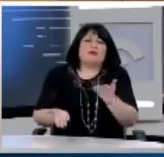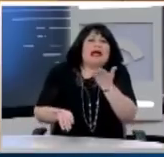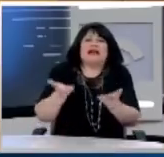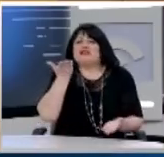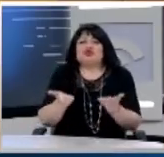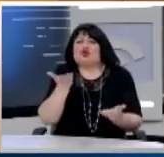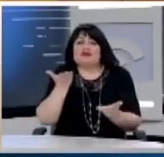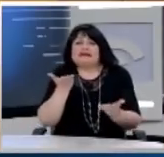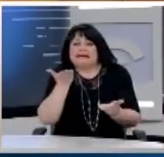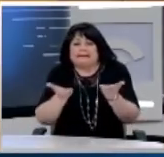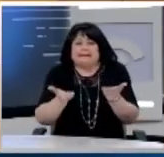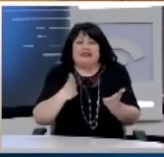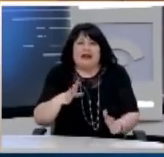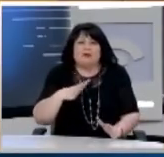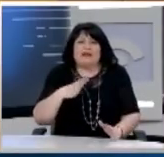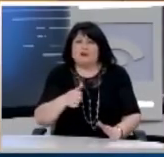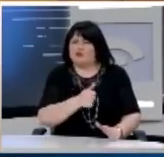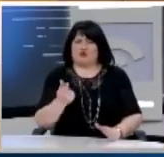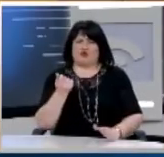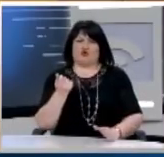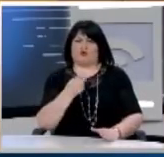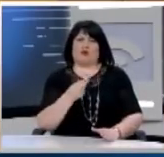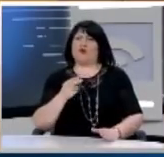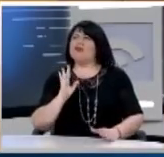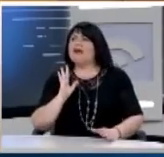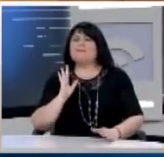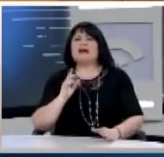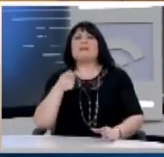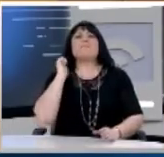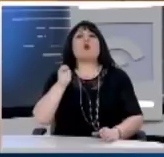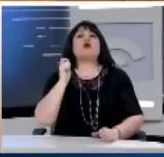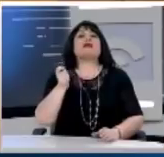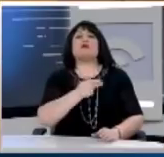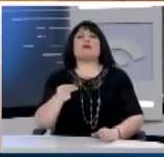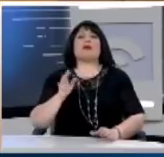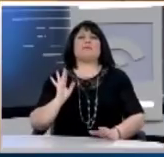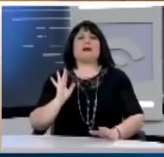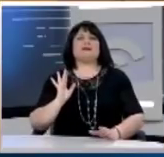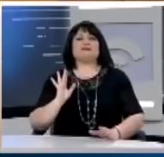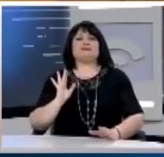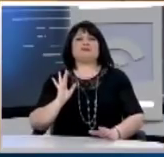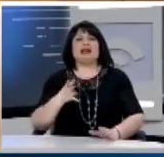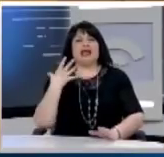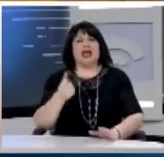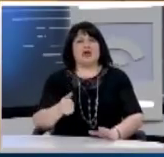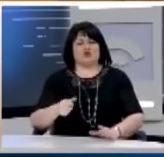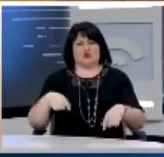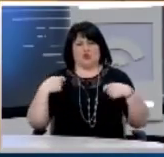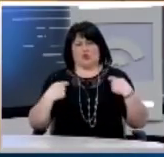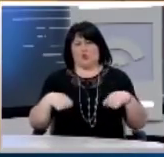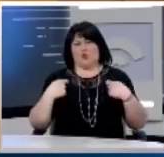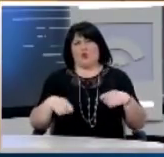ανισότητα? Δεν είναι μόνο οικονομικό, είναι και πολιτικό. Γιατί αυτοί που έχουν πολλά